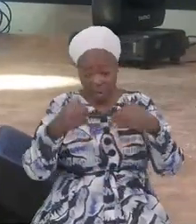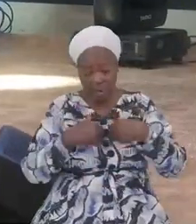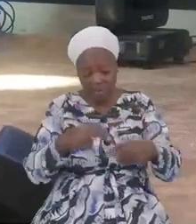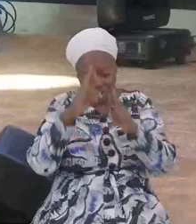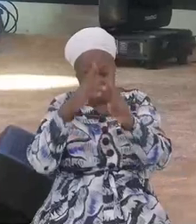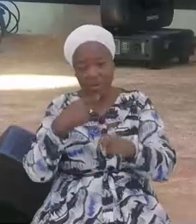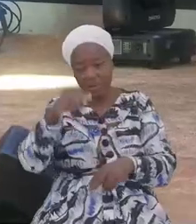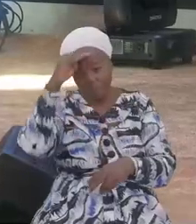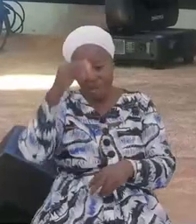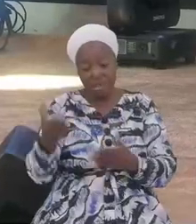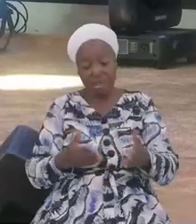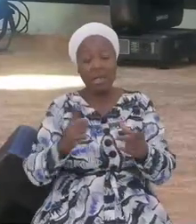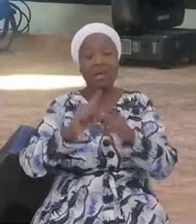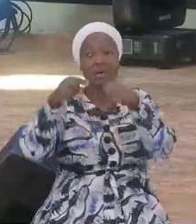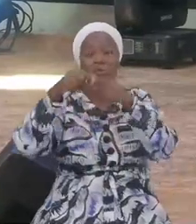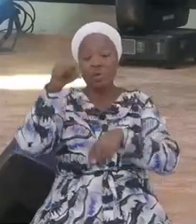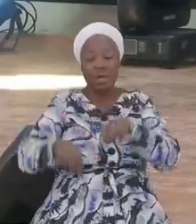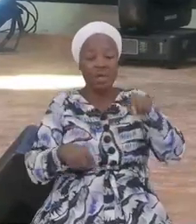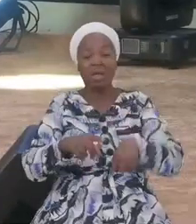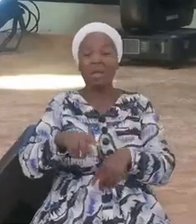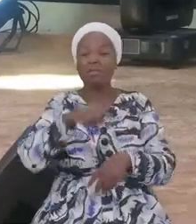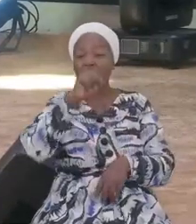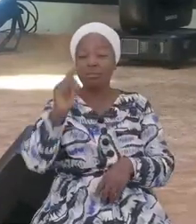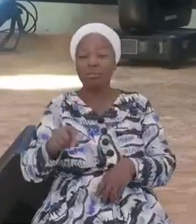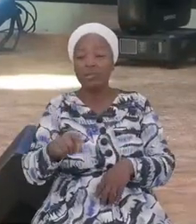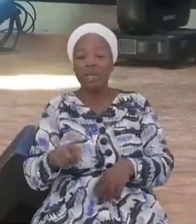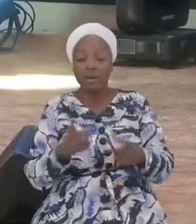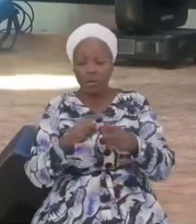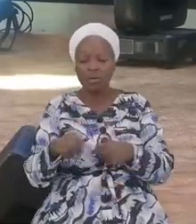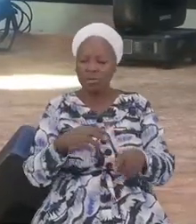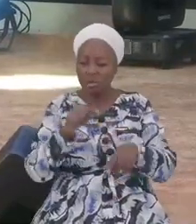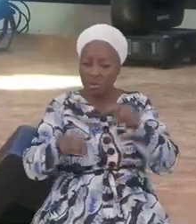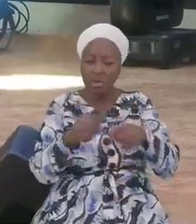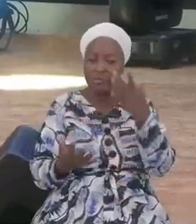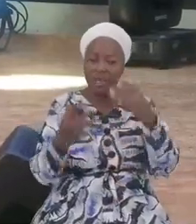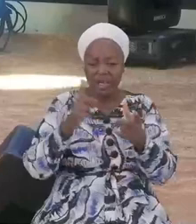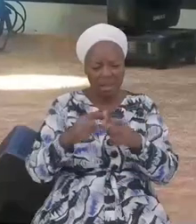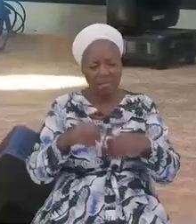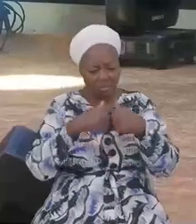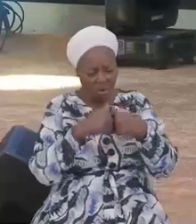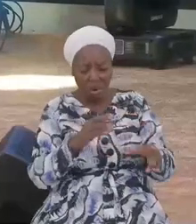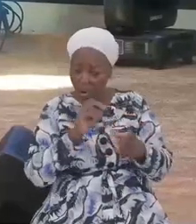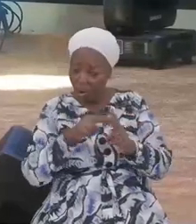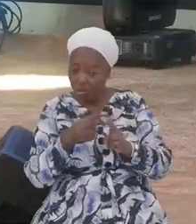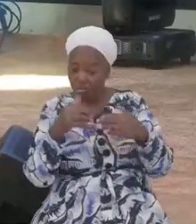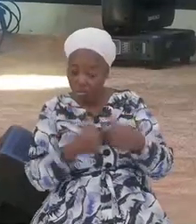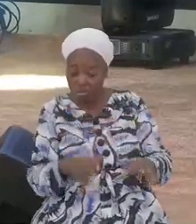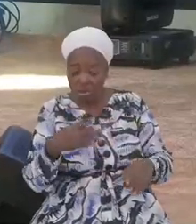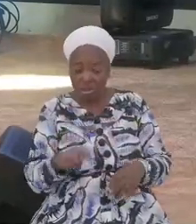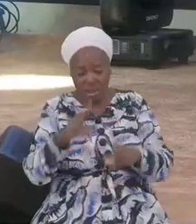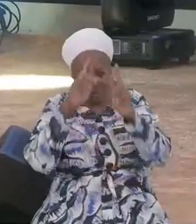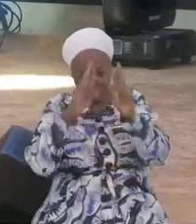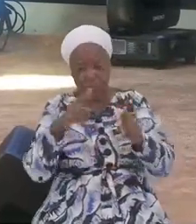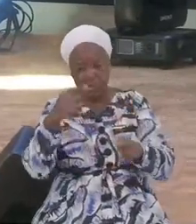nous allons préférer le respect des hommes sur la terre pour aller en enfer? Ou bien perdre le respect des hommes ici-bas et aller au ciel. Voici